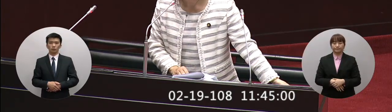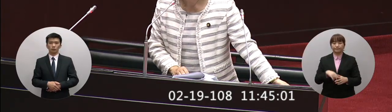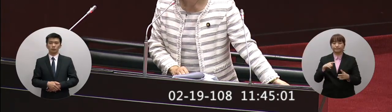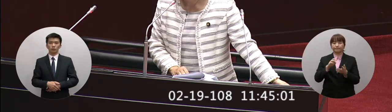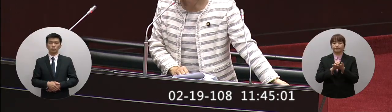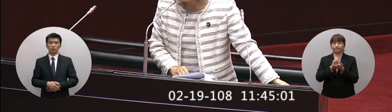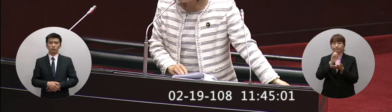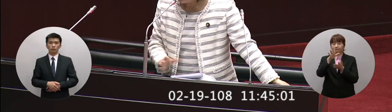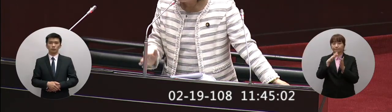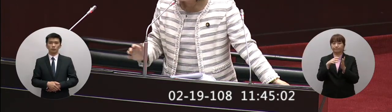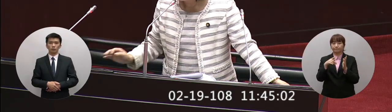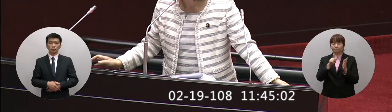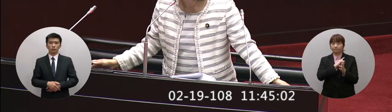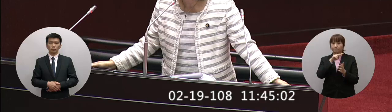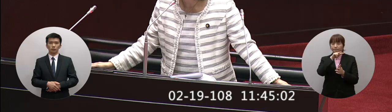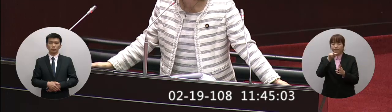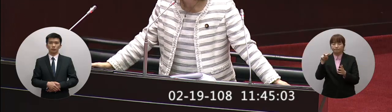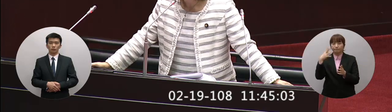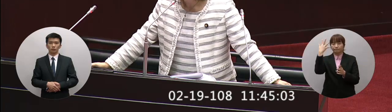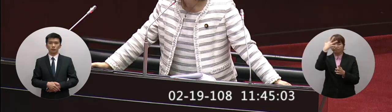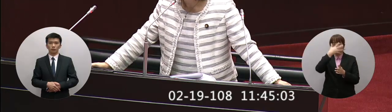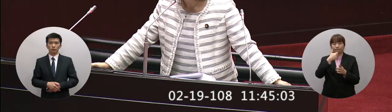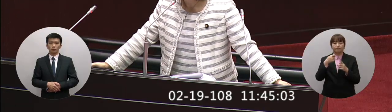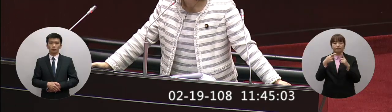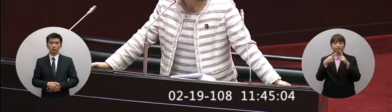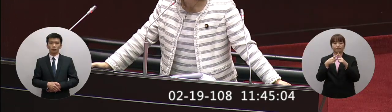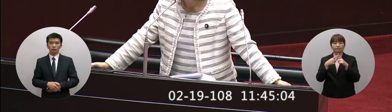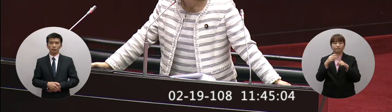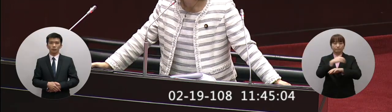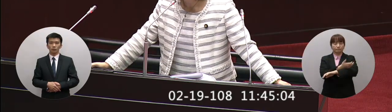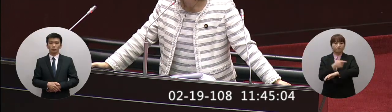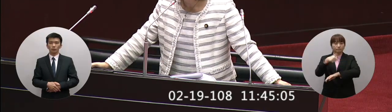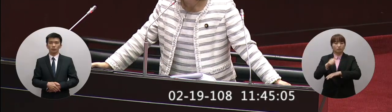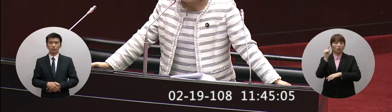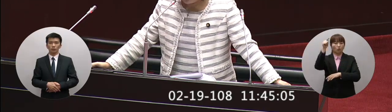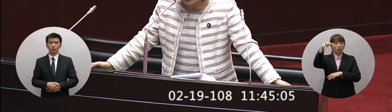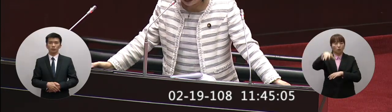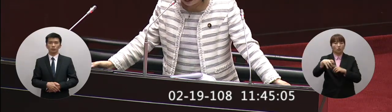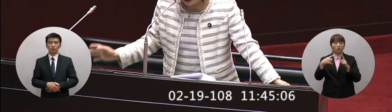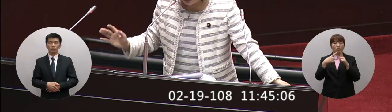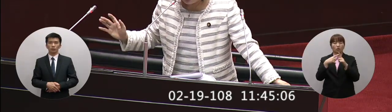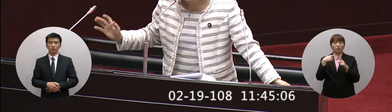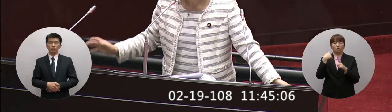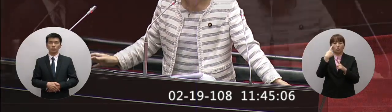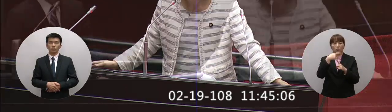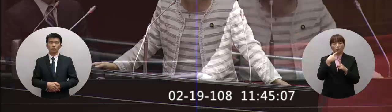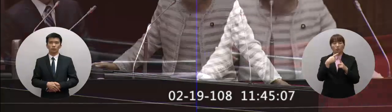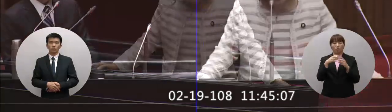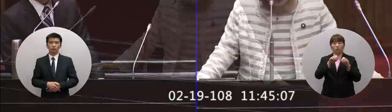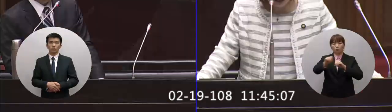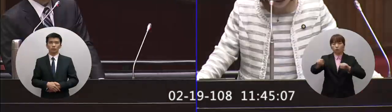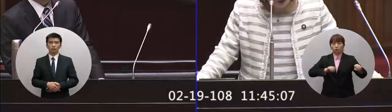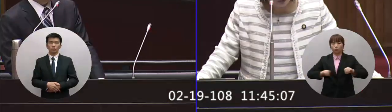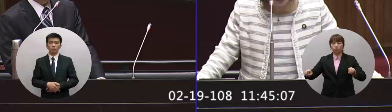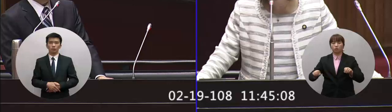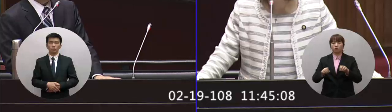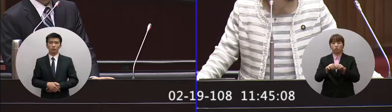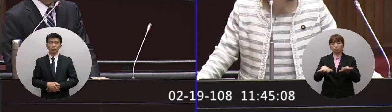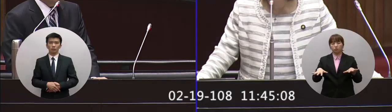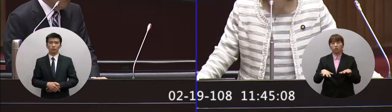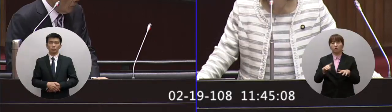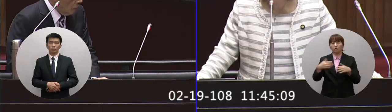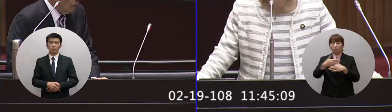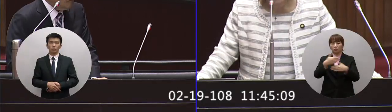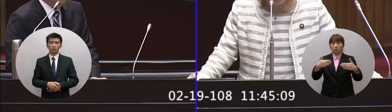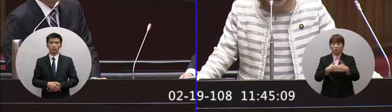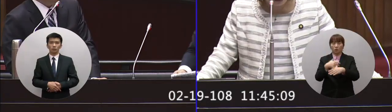长报告哦，我们自己在看到这样的老人在偏乡地区，因为人口非常的这个分散，所以在交通相